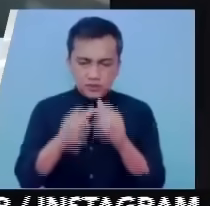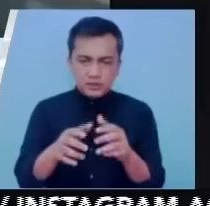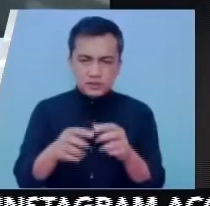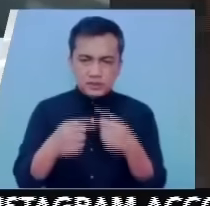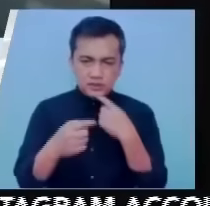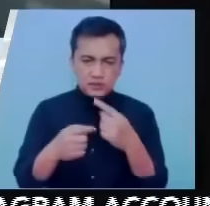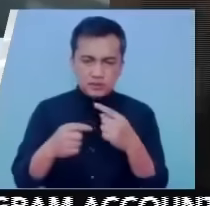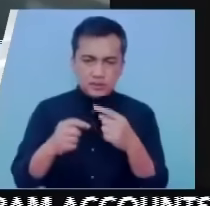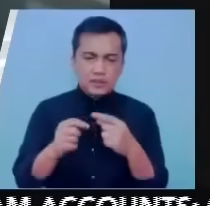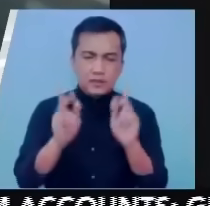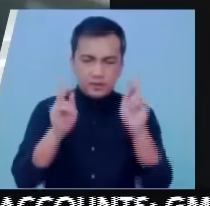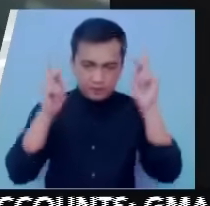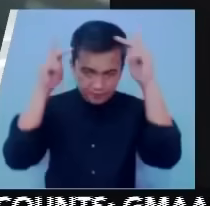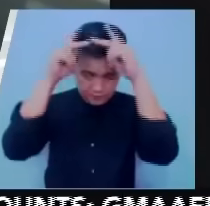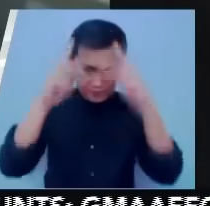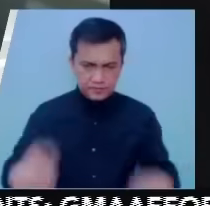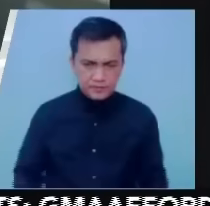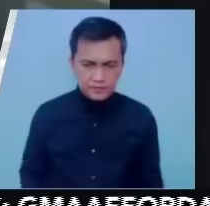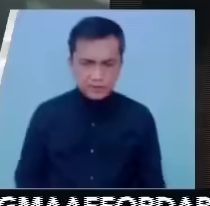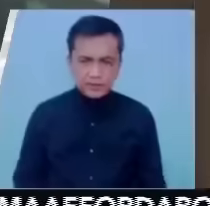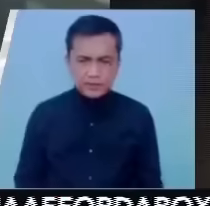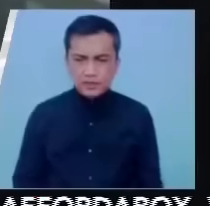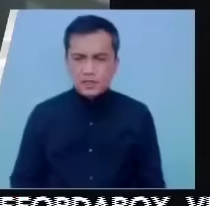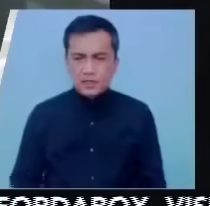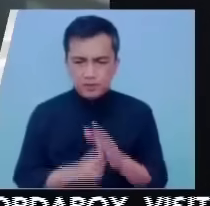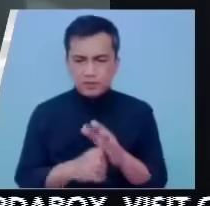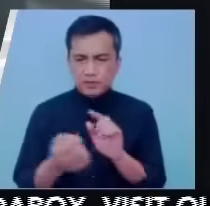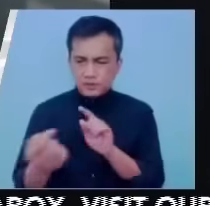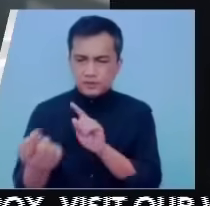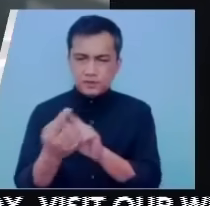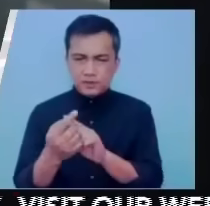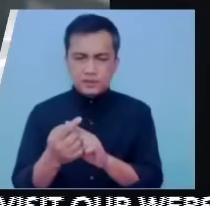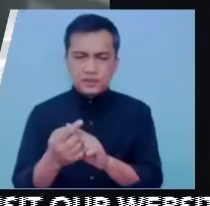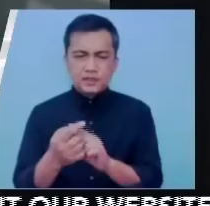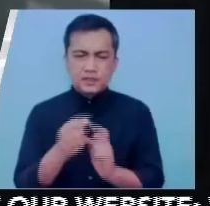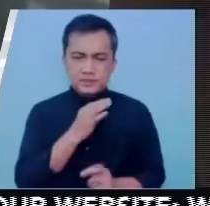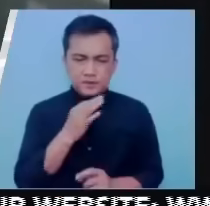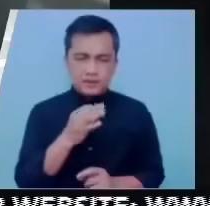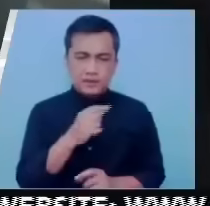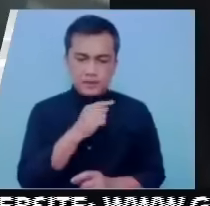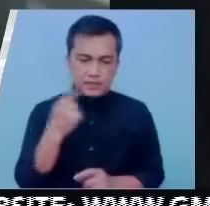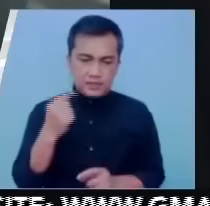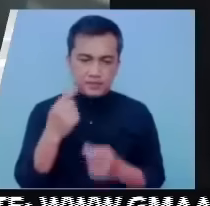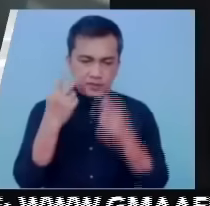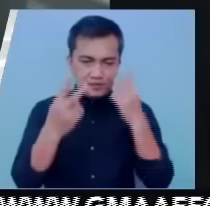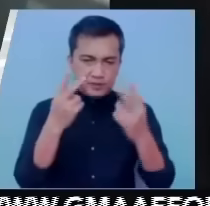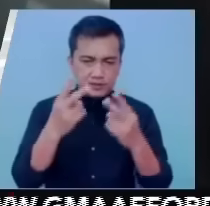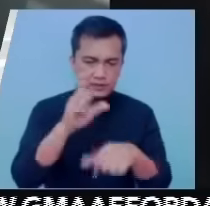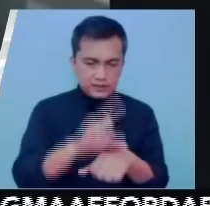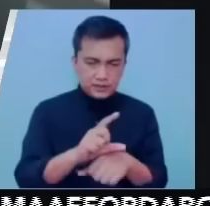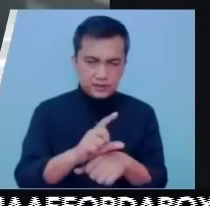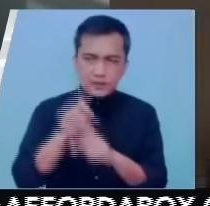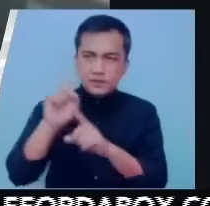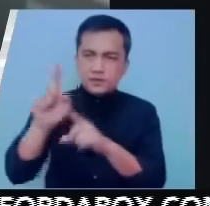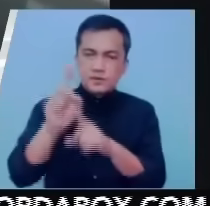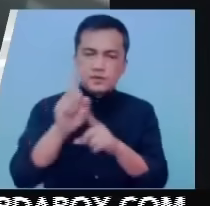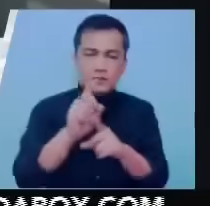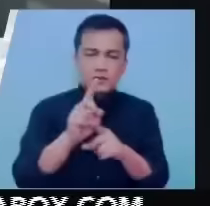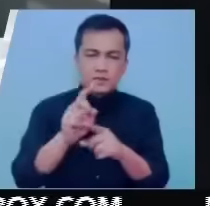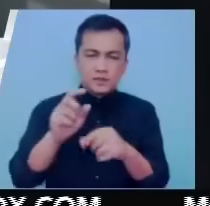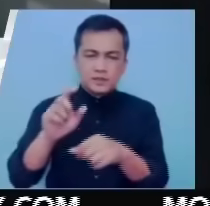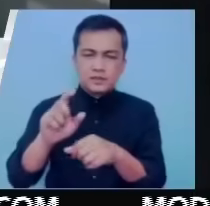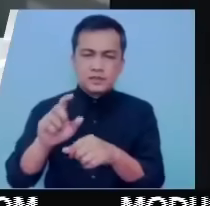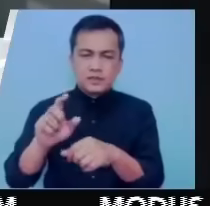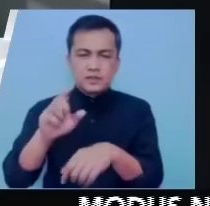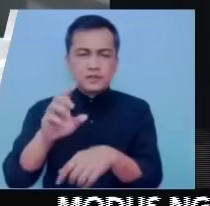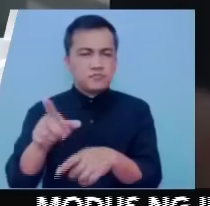Papa Meron ka ng kasalubong na Pari o bumibisita ka sa isang Shrine o nagpi-pills kayo nagpapa humihingi ka ng